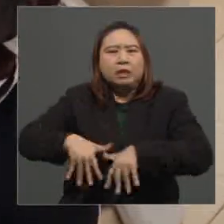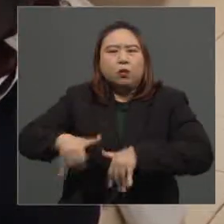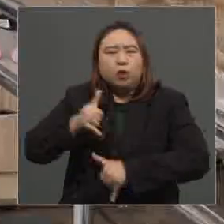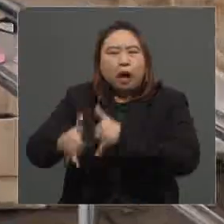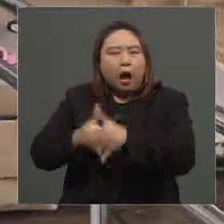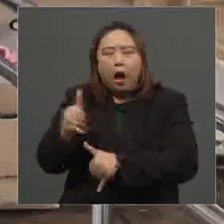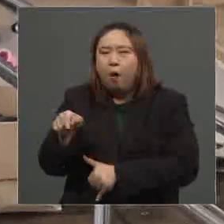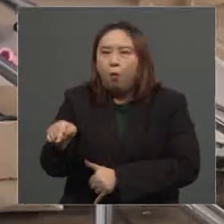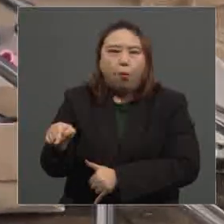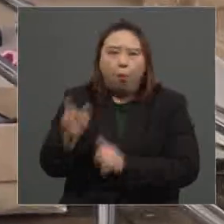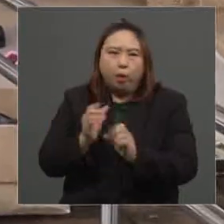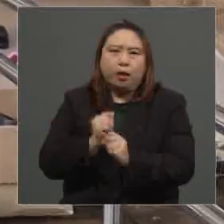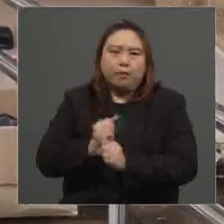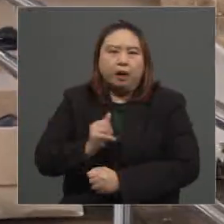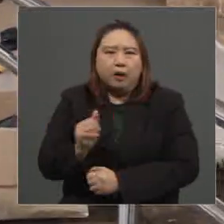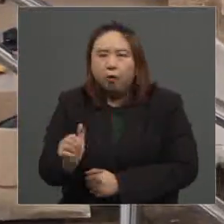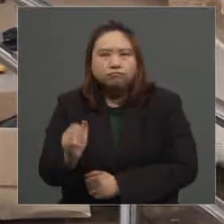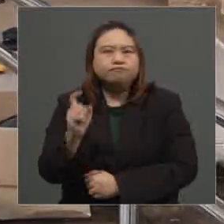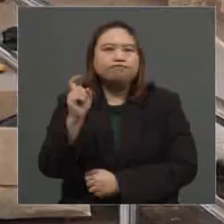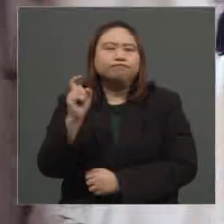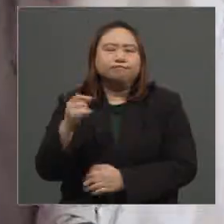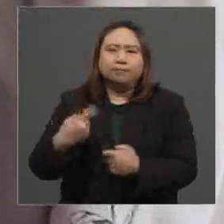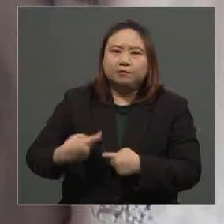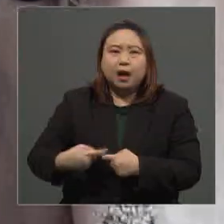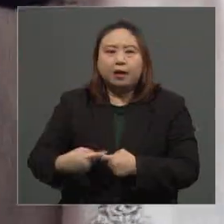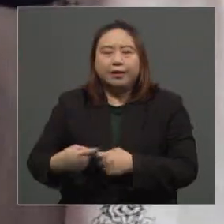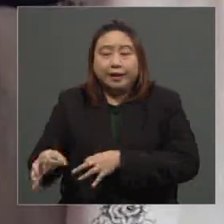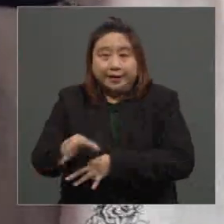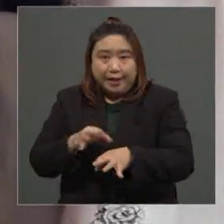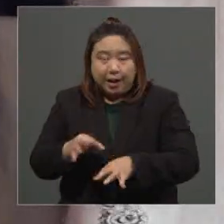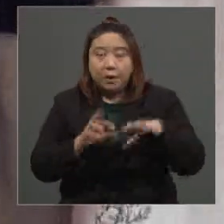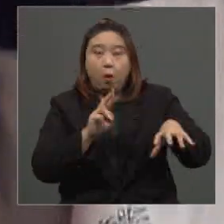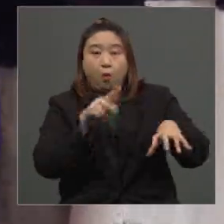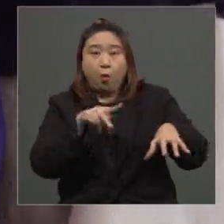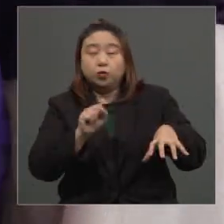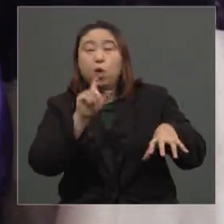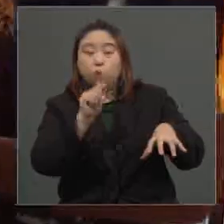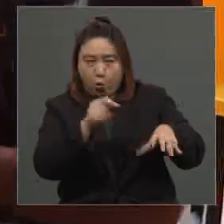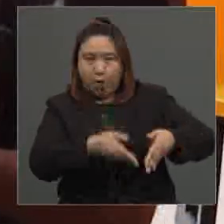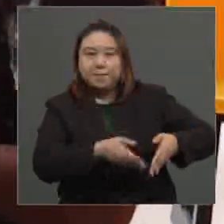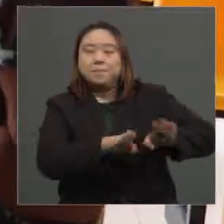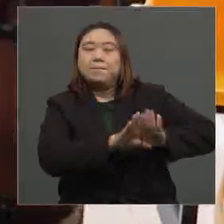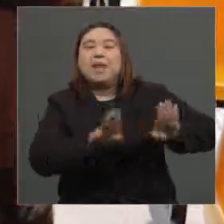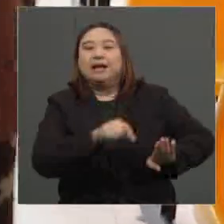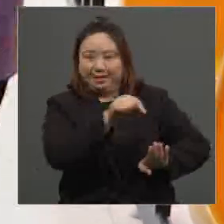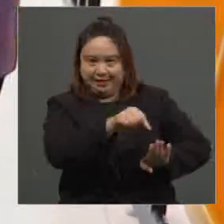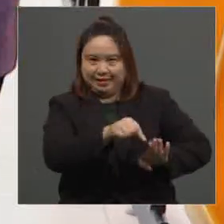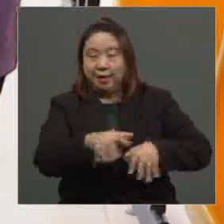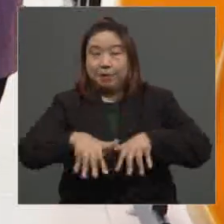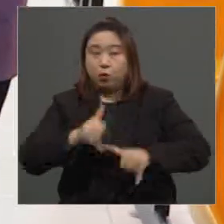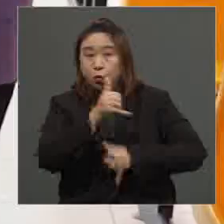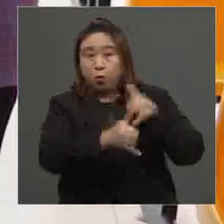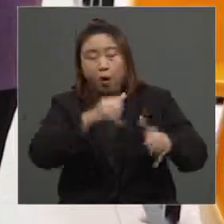บริการหรือว่าเจ้าหน้าที่จะเข้ามาให้บริการเนี่ยมันก็ไม่สะดวกก็เลยไปเปิดเป็นโรงพยาบาลสนามอยู่ที่รพสตบ้านปากน้ำเพราะว่าจุดนั้นเนี่ย